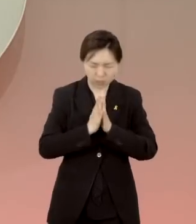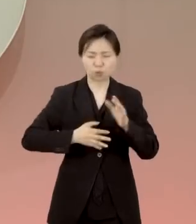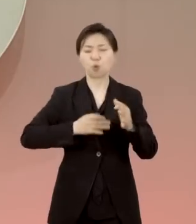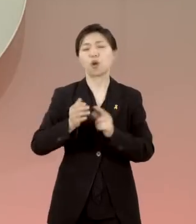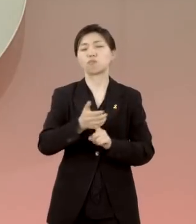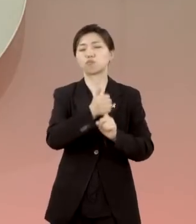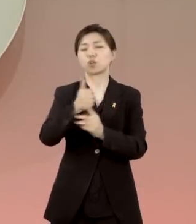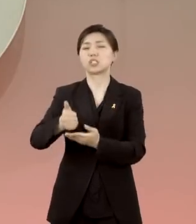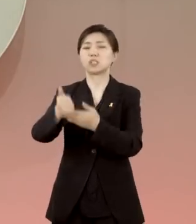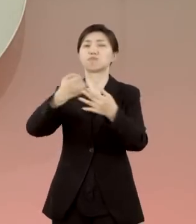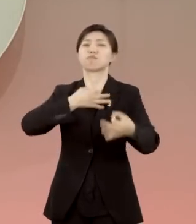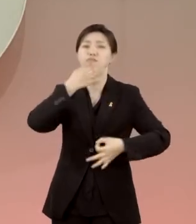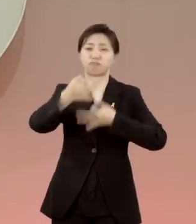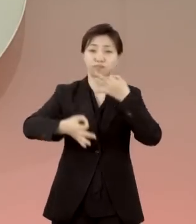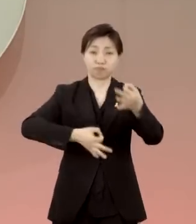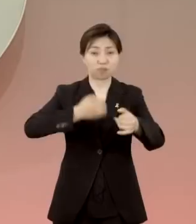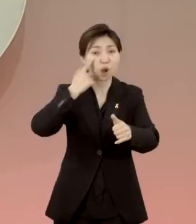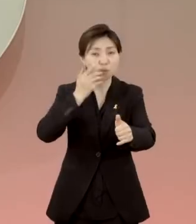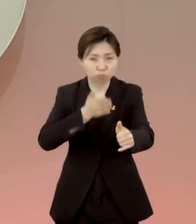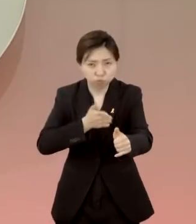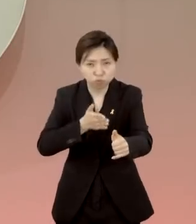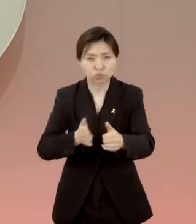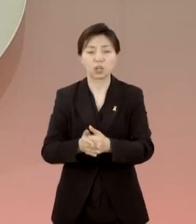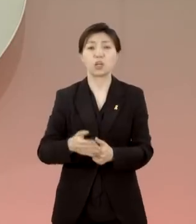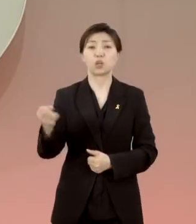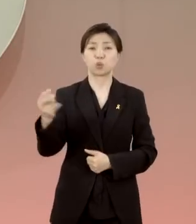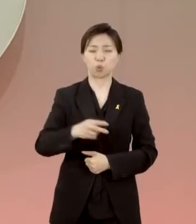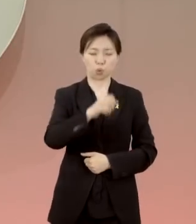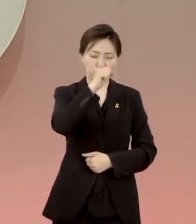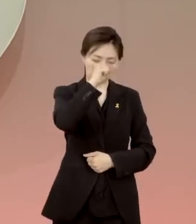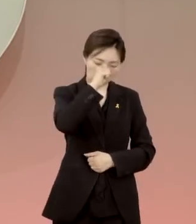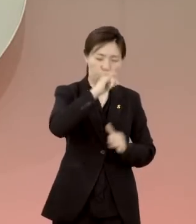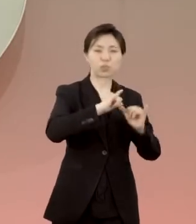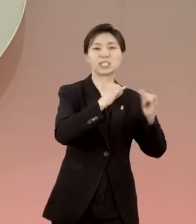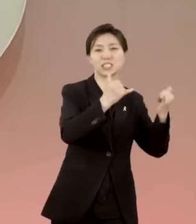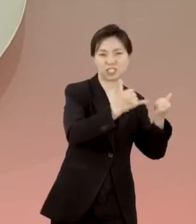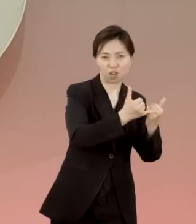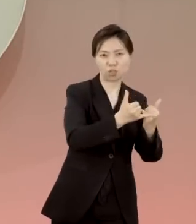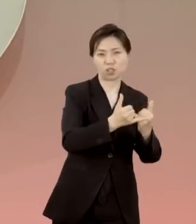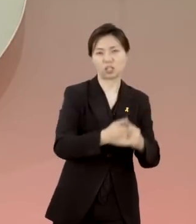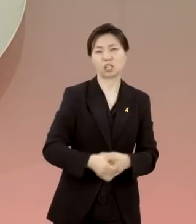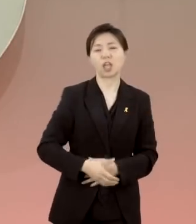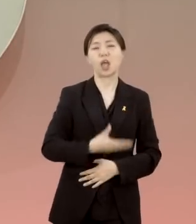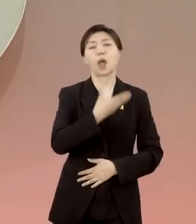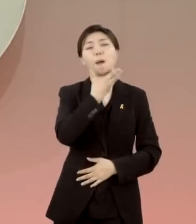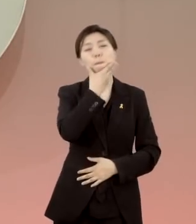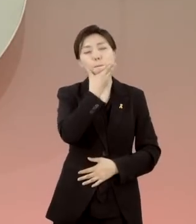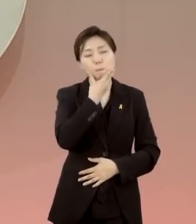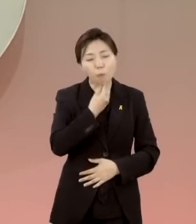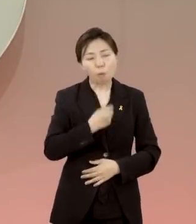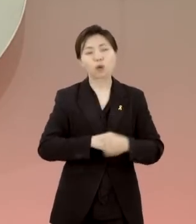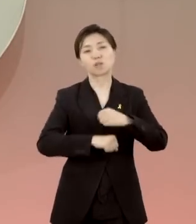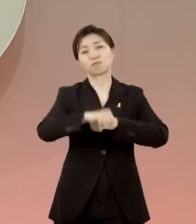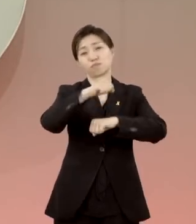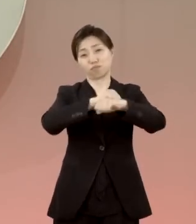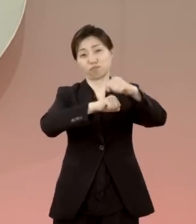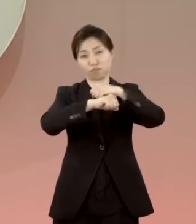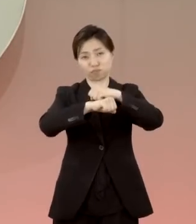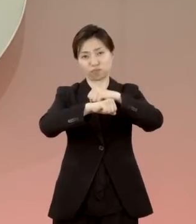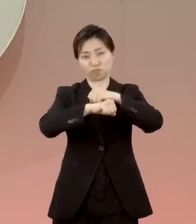소멸하시고 늘 항상 좋은 인연 선업과 공덕을 지을 수